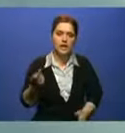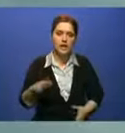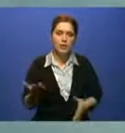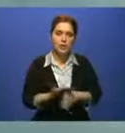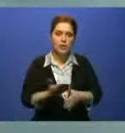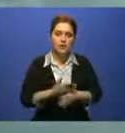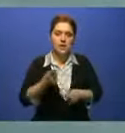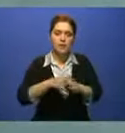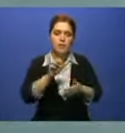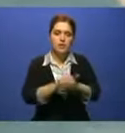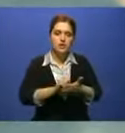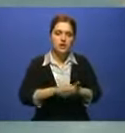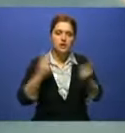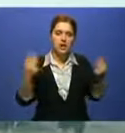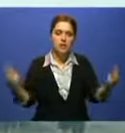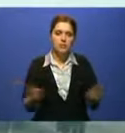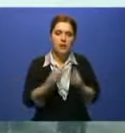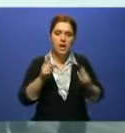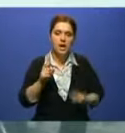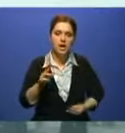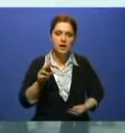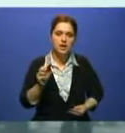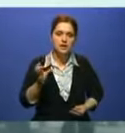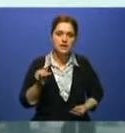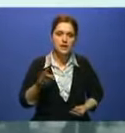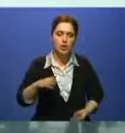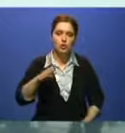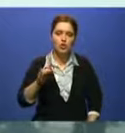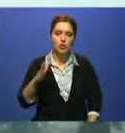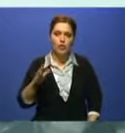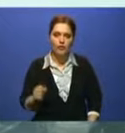рублей для помощи. Причиной масштабных пожаров, охвативших Хакасию, Тыву,